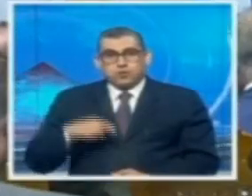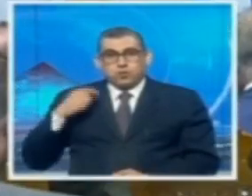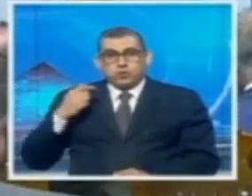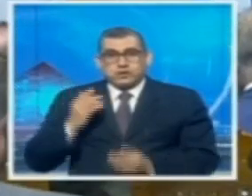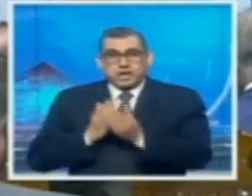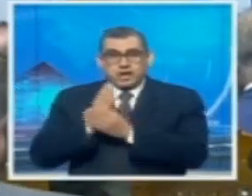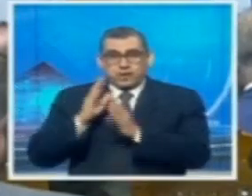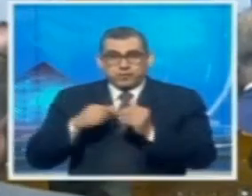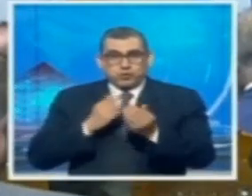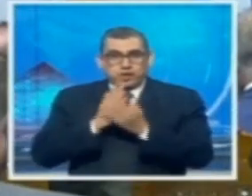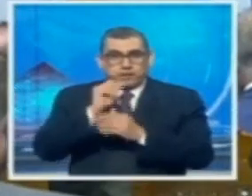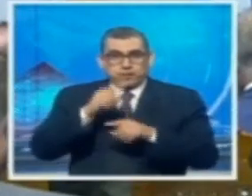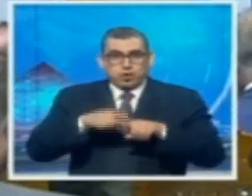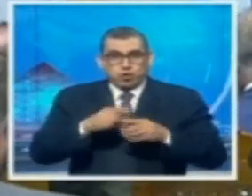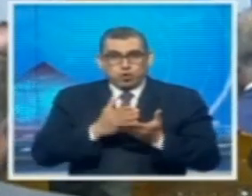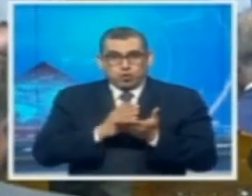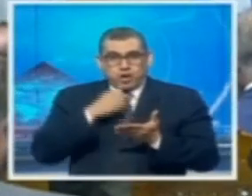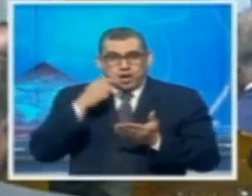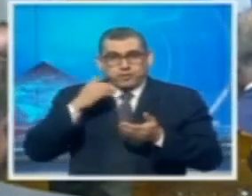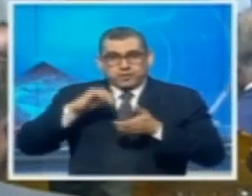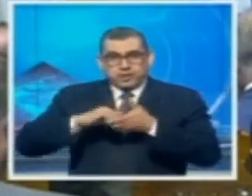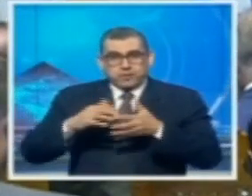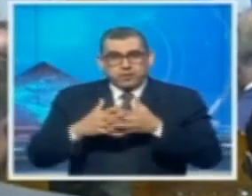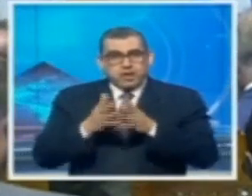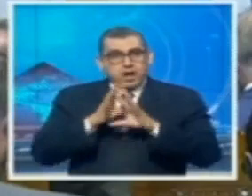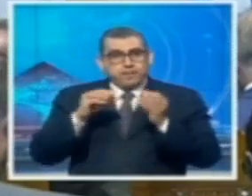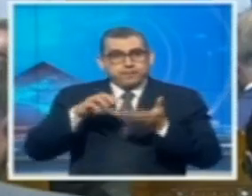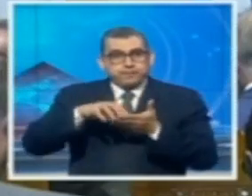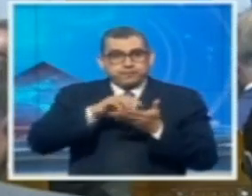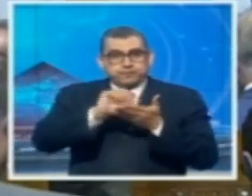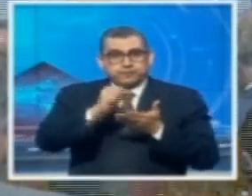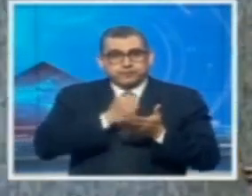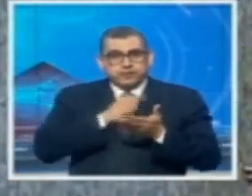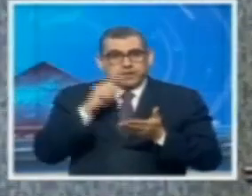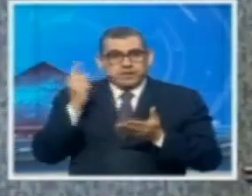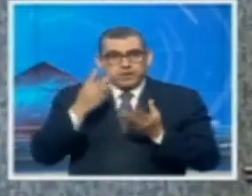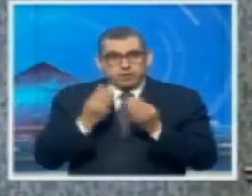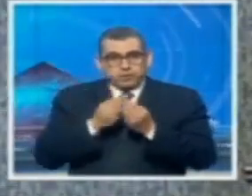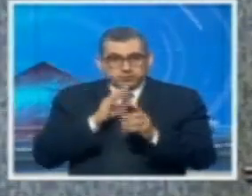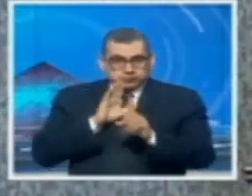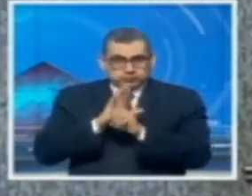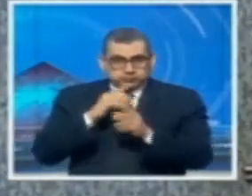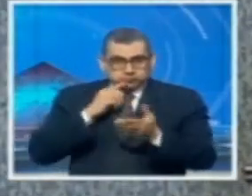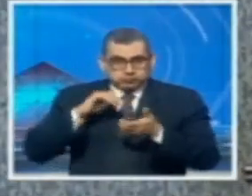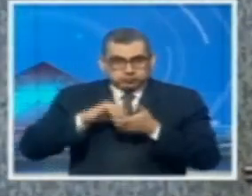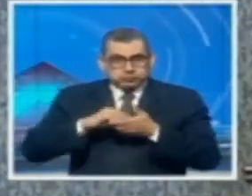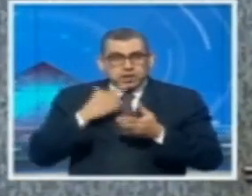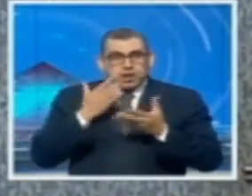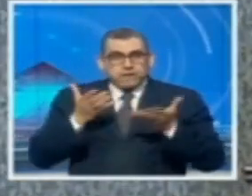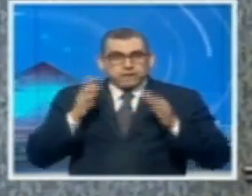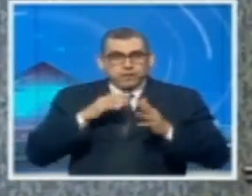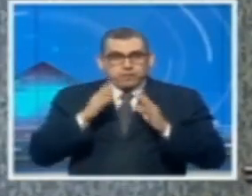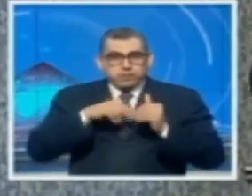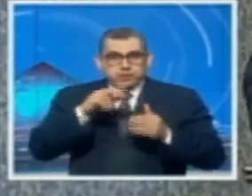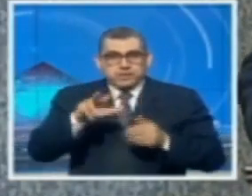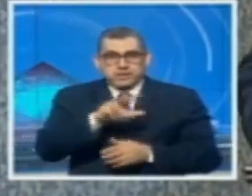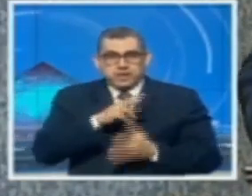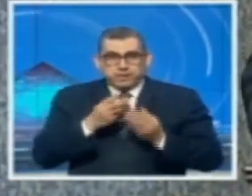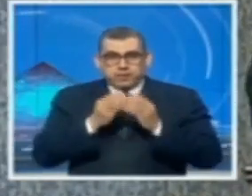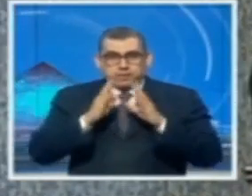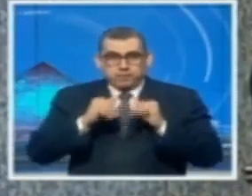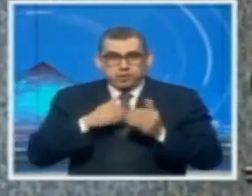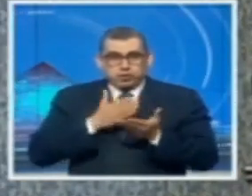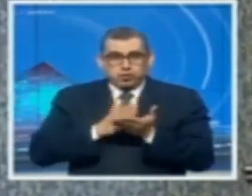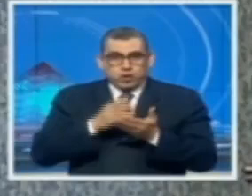وشكري ونظيره اليوناني يتوافقان حول مجمل القضايا الإقليمية والدولية، ويؤكدان عمق علاقات التعاون الثلاثي بين